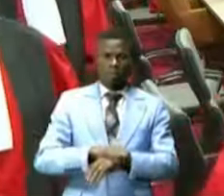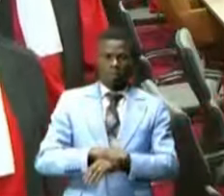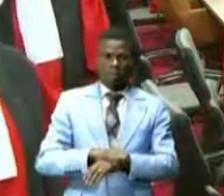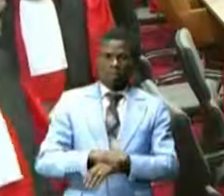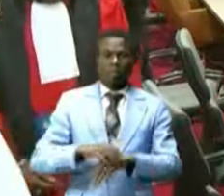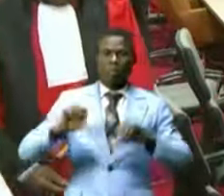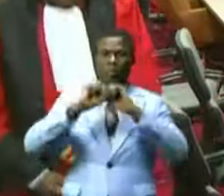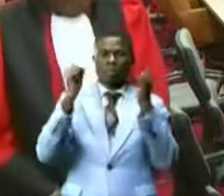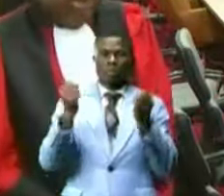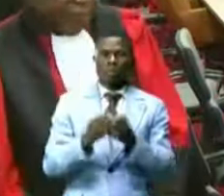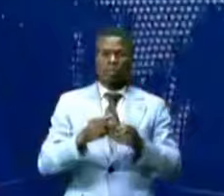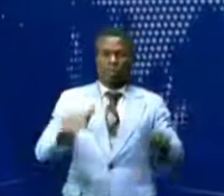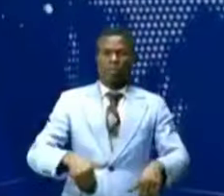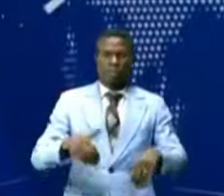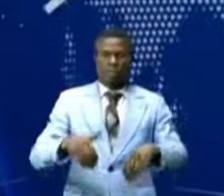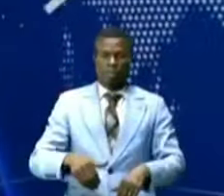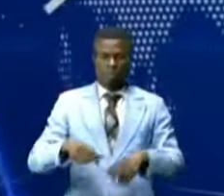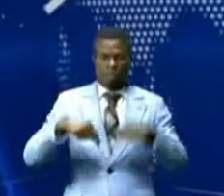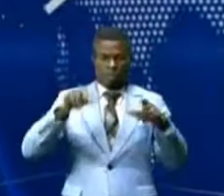cette période.